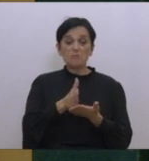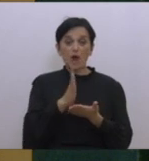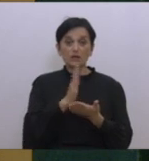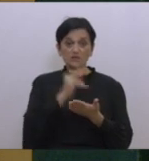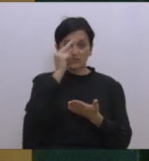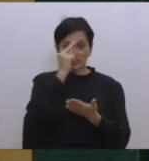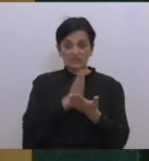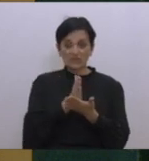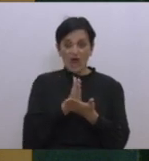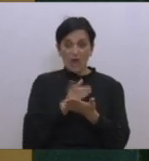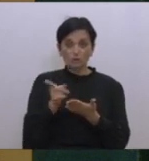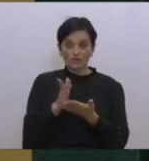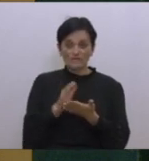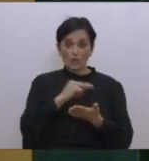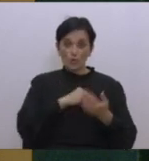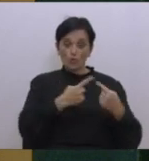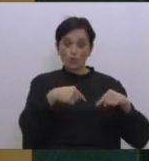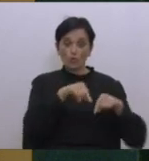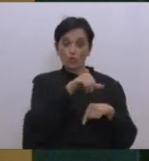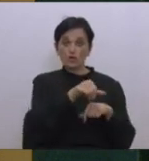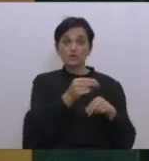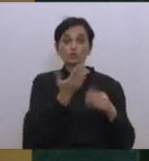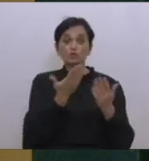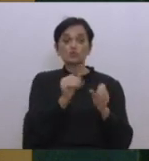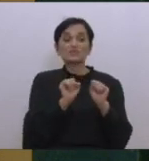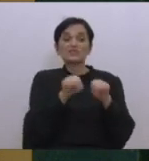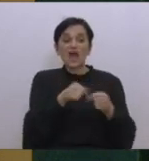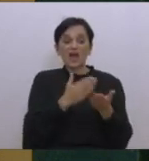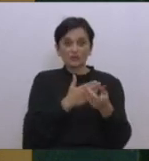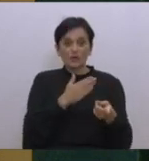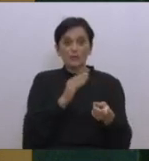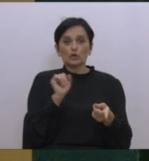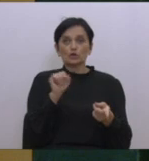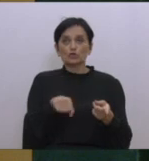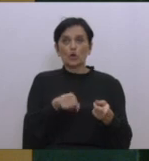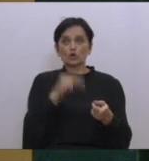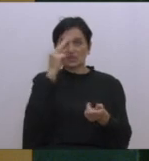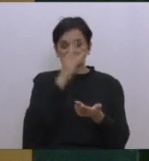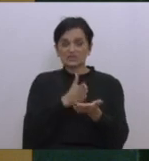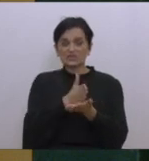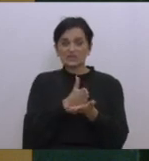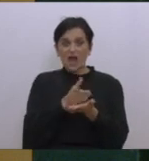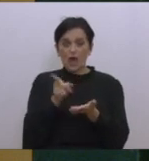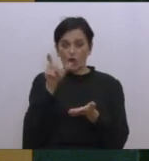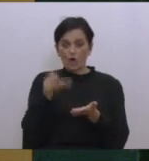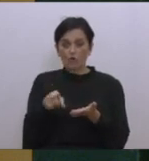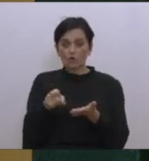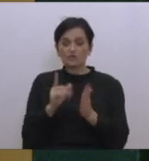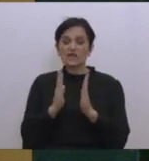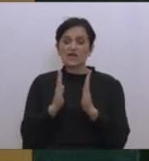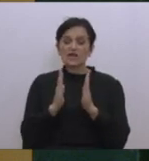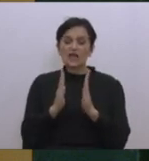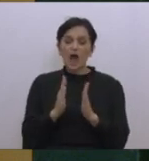stajori uqebas tu aqs amis sashualeba sheuzlia stajors am mimartulebit